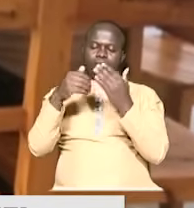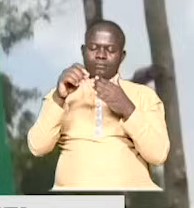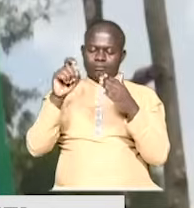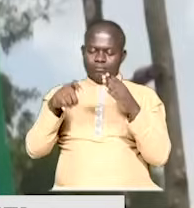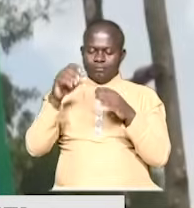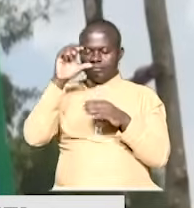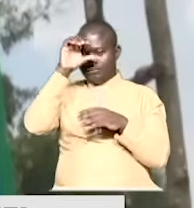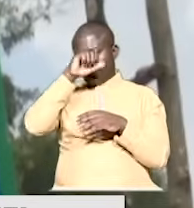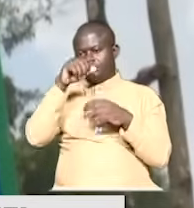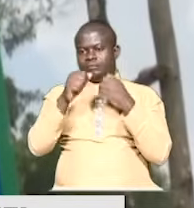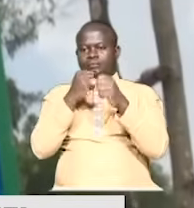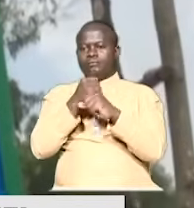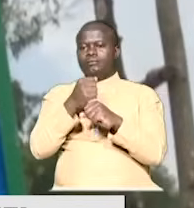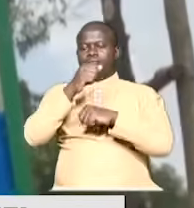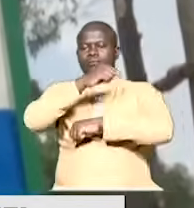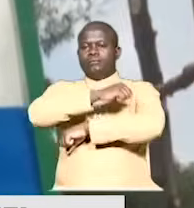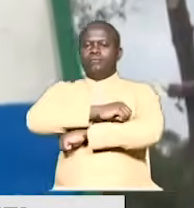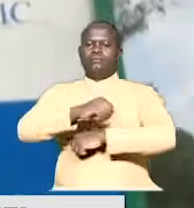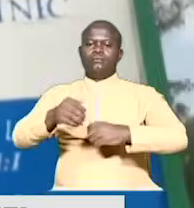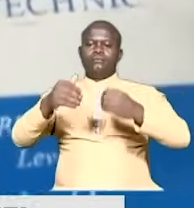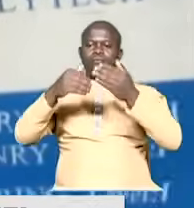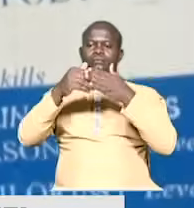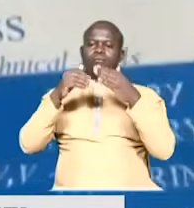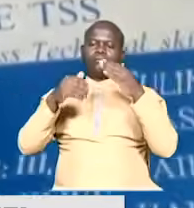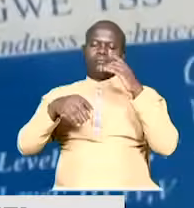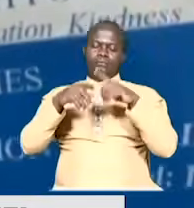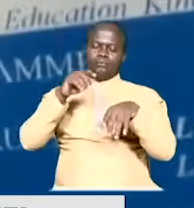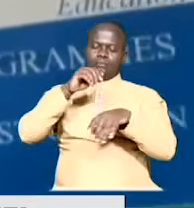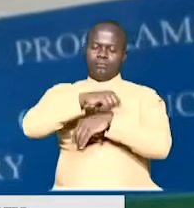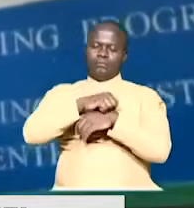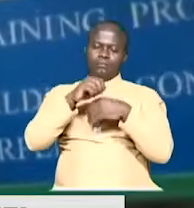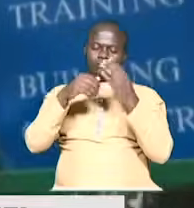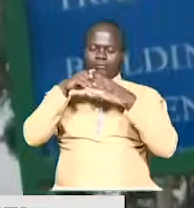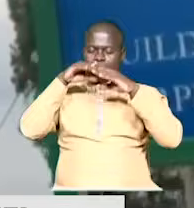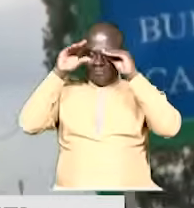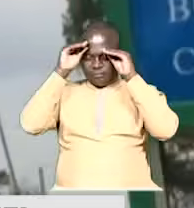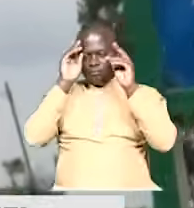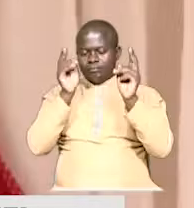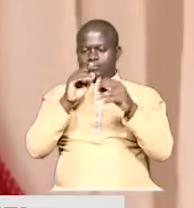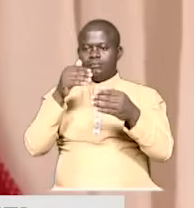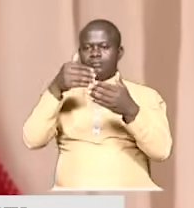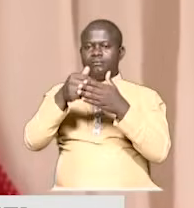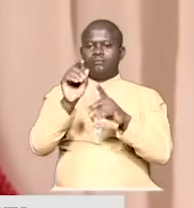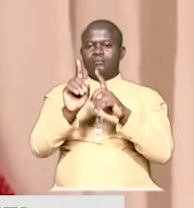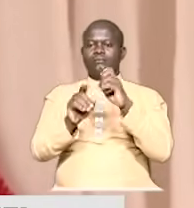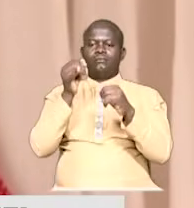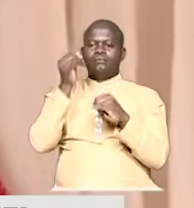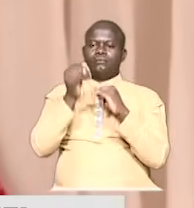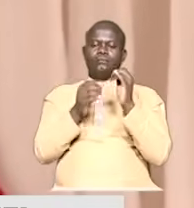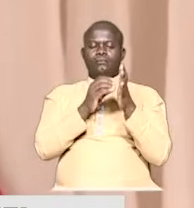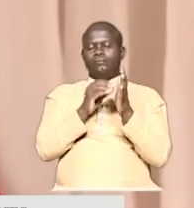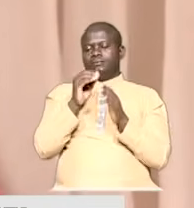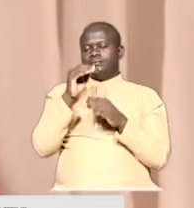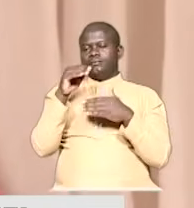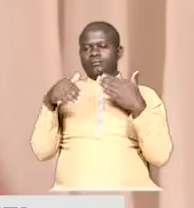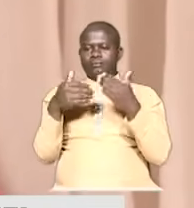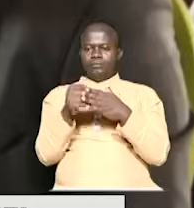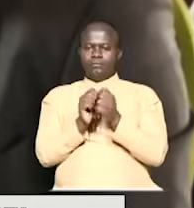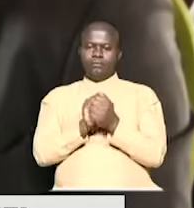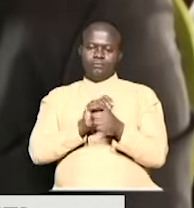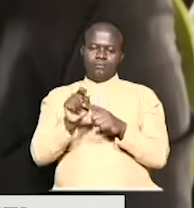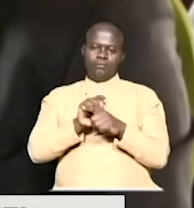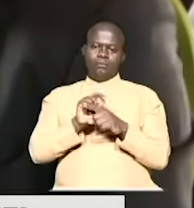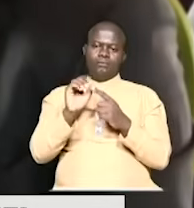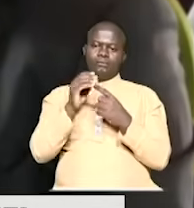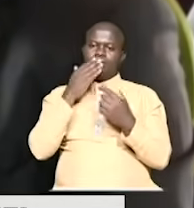muri mwaka w'amashuri, harimo kuzamura ikigero cy'imitsindire y'abanyeshuri mu myigire isanzwe kugeza no mu bizami bisoza ibyiciro byose, gutoza abanyeshuri imico